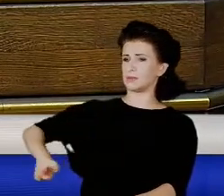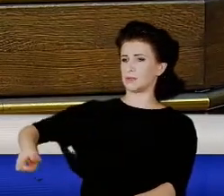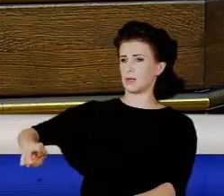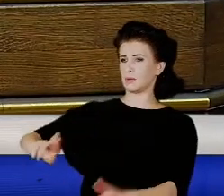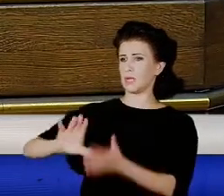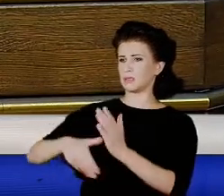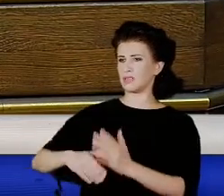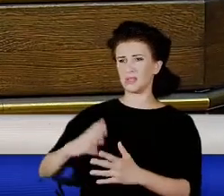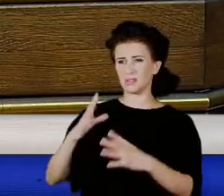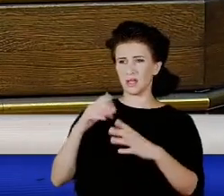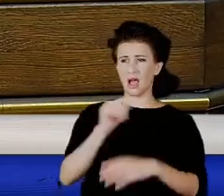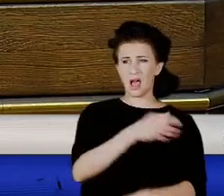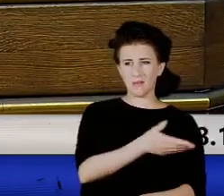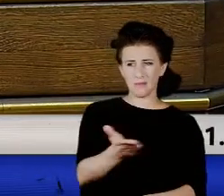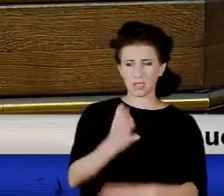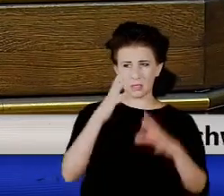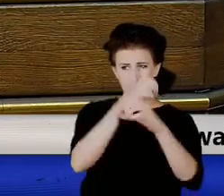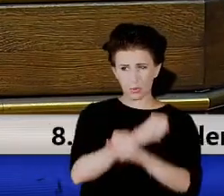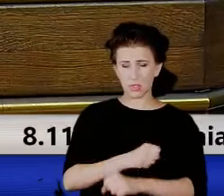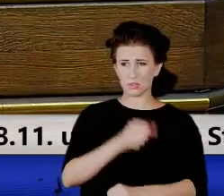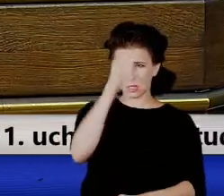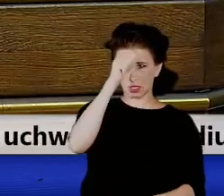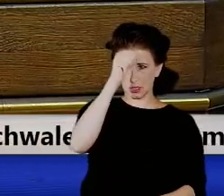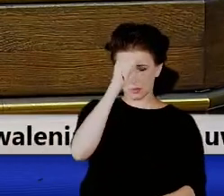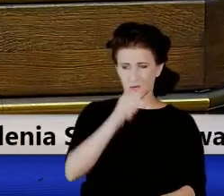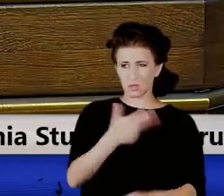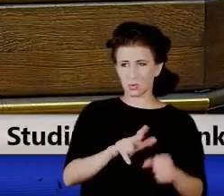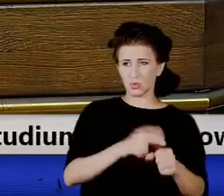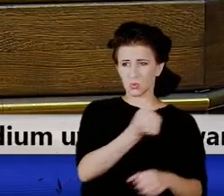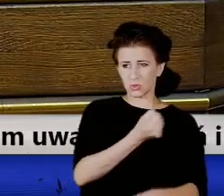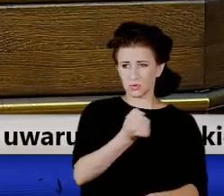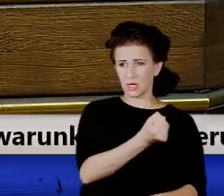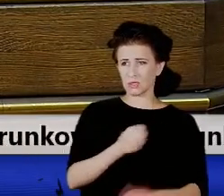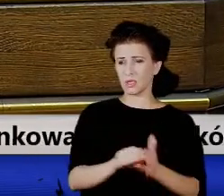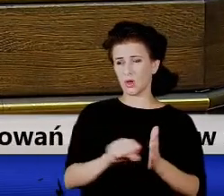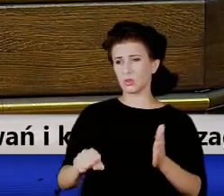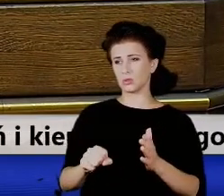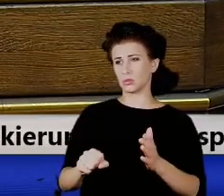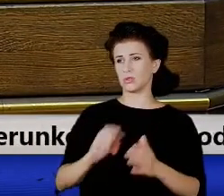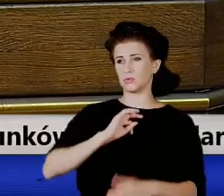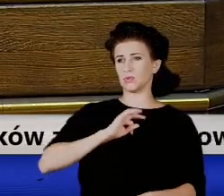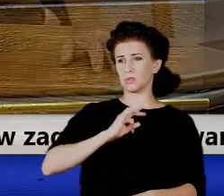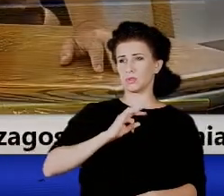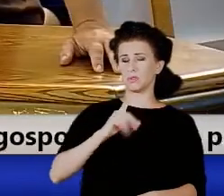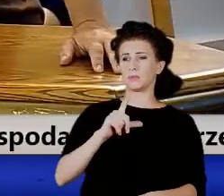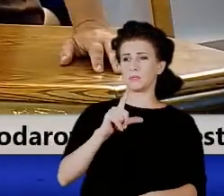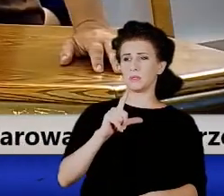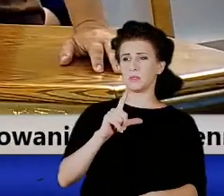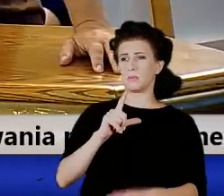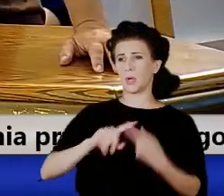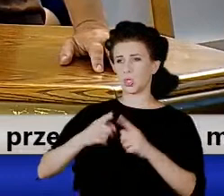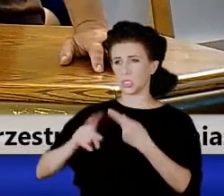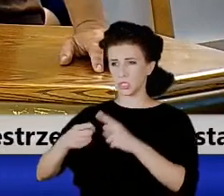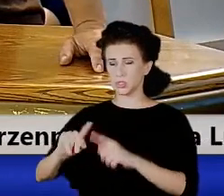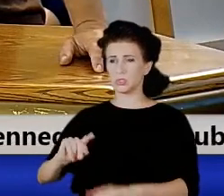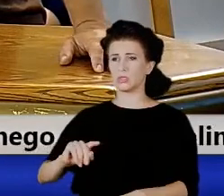na chwilę o nazwie, której używacie od swojego patrona politycznego.